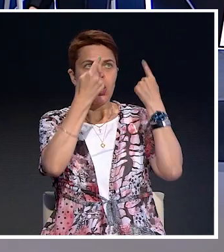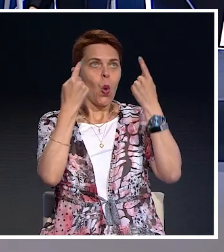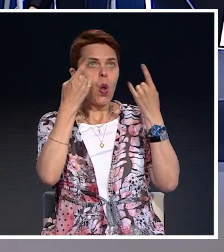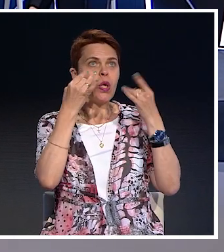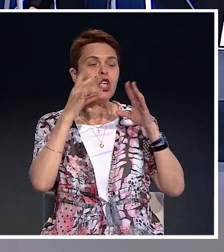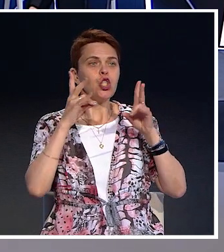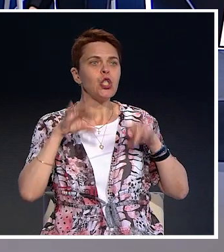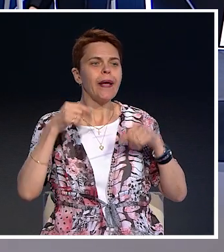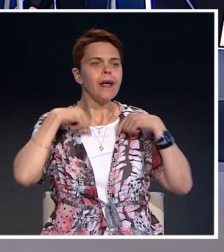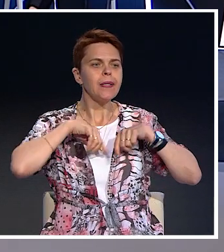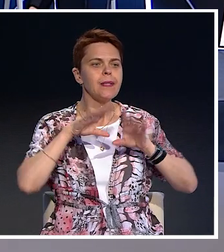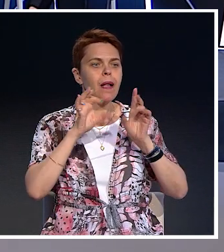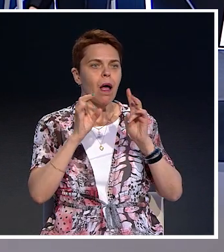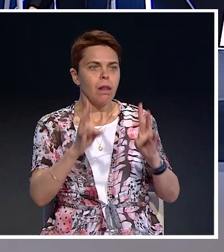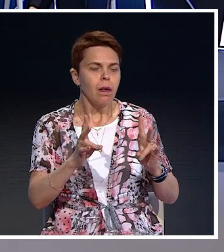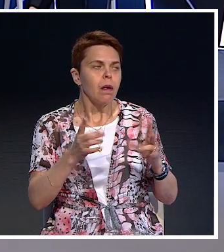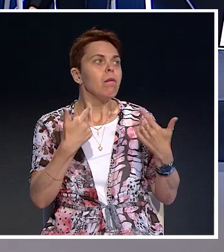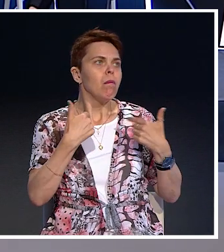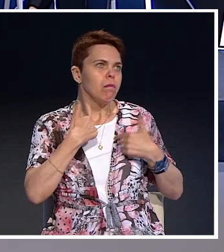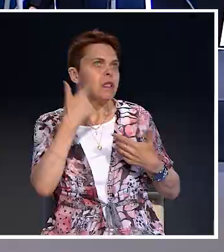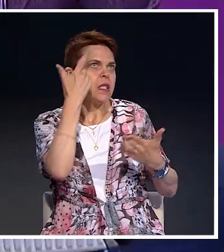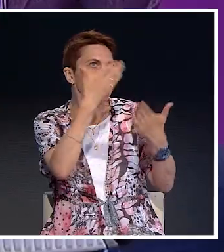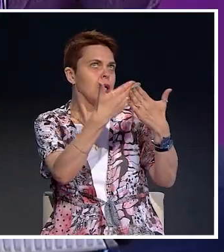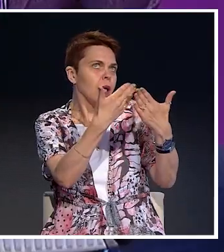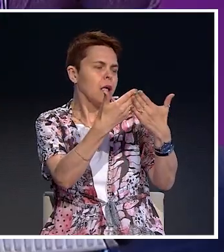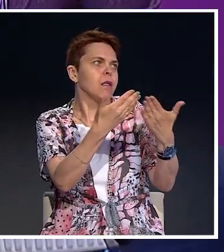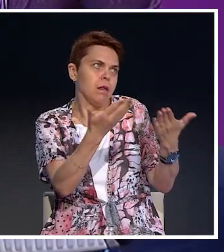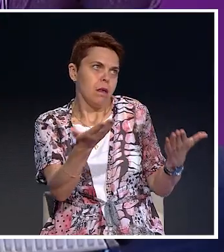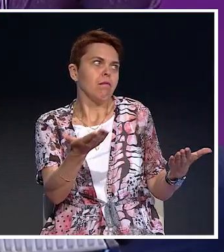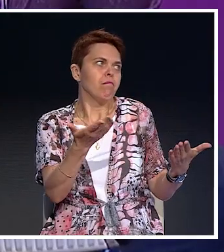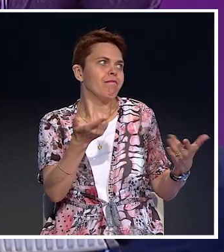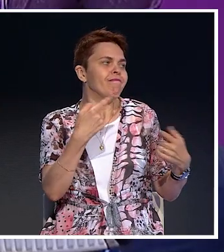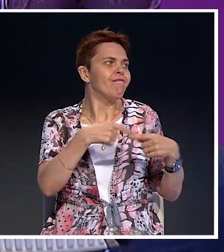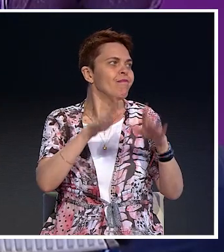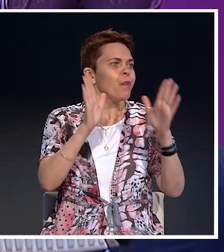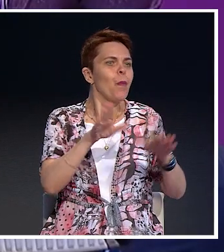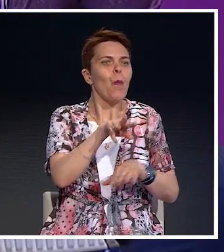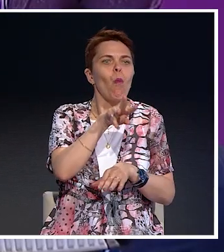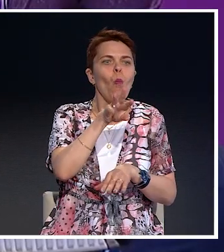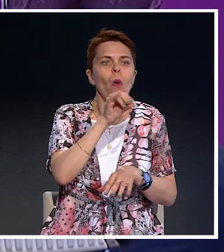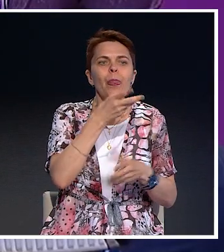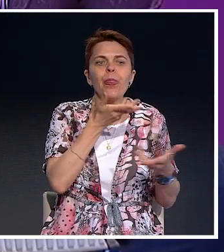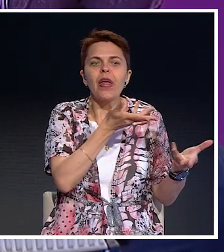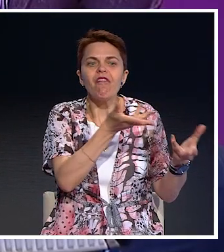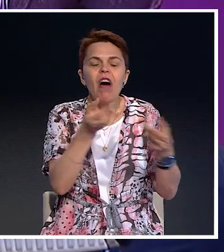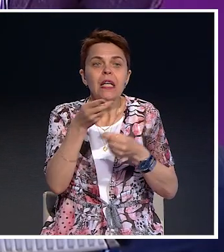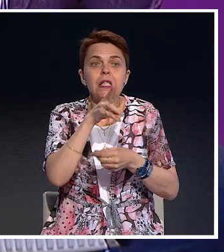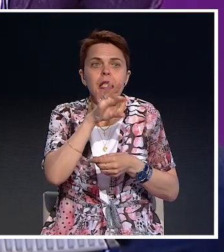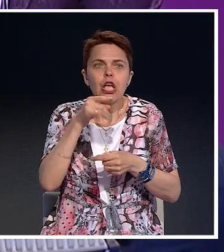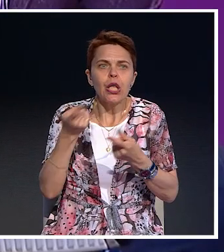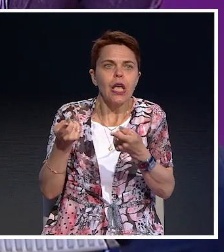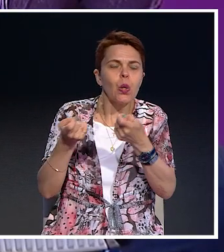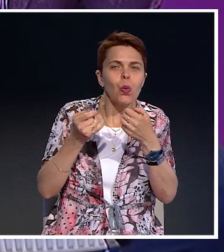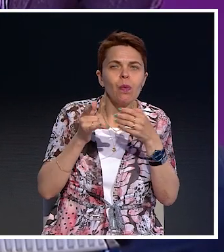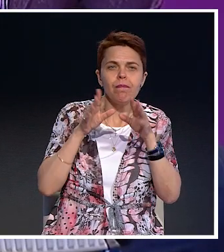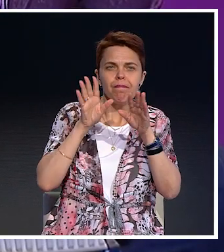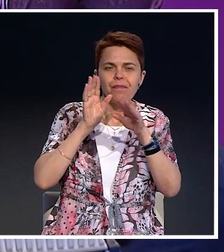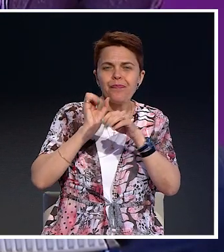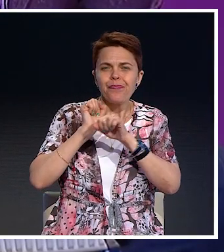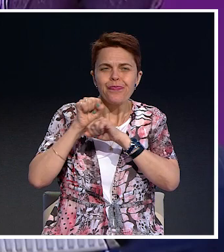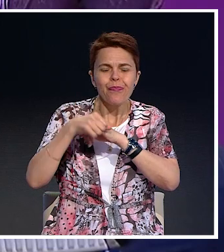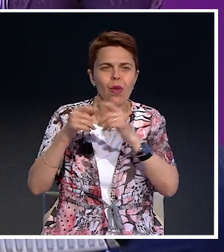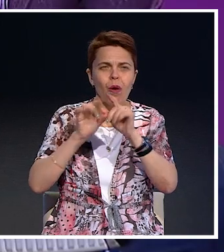буде достатньо складним. І ви знаєте, мені здається, що це має бути мотивацією от іти в